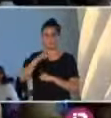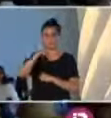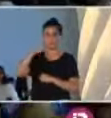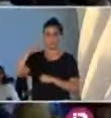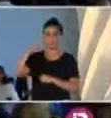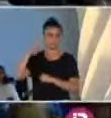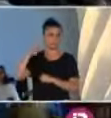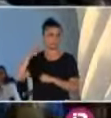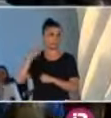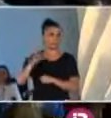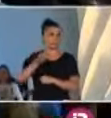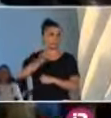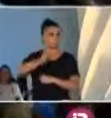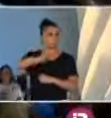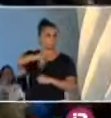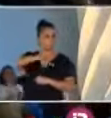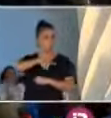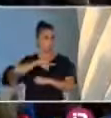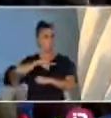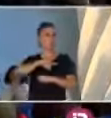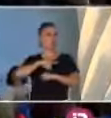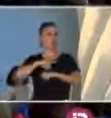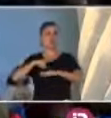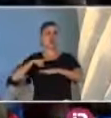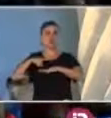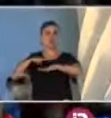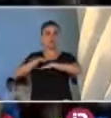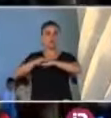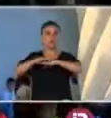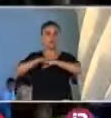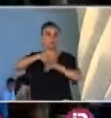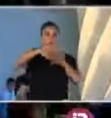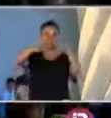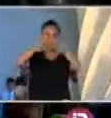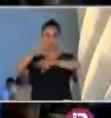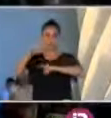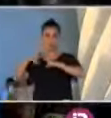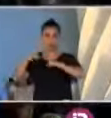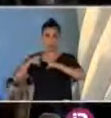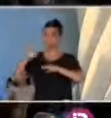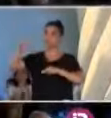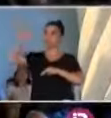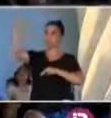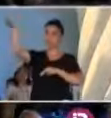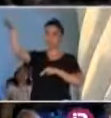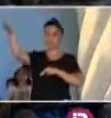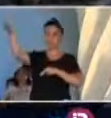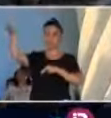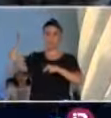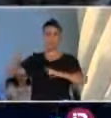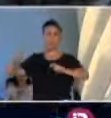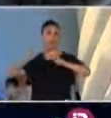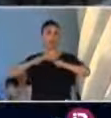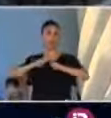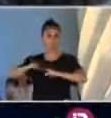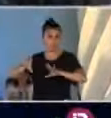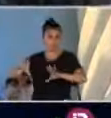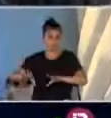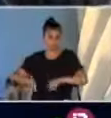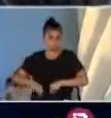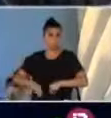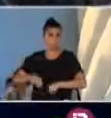4 anys fèrem realitat el canvi polític. Just aquí fora assumia aquest càrrec amb una immensa